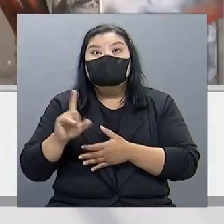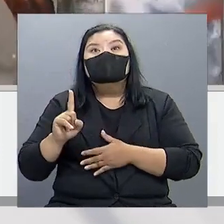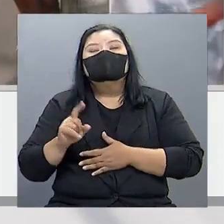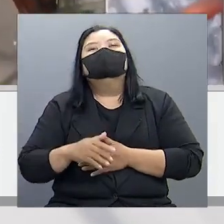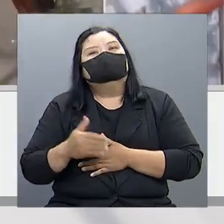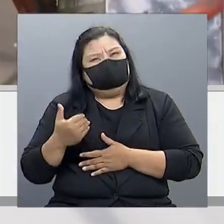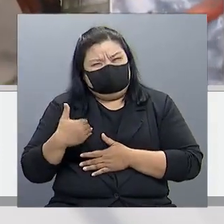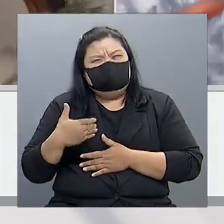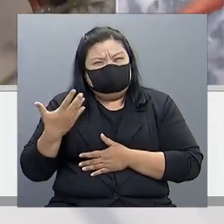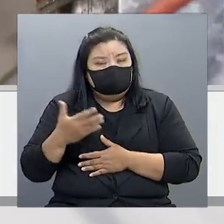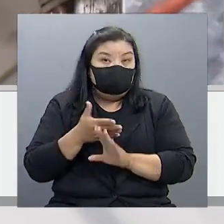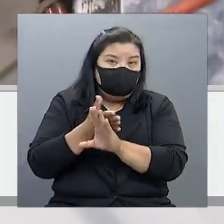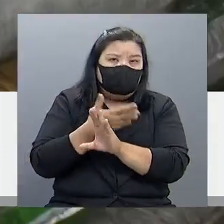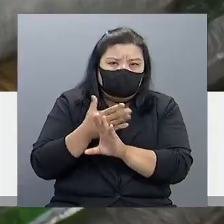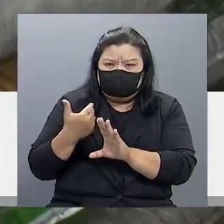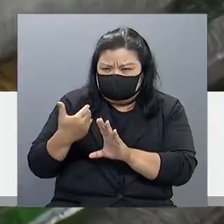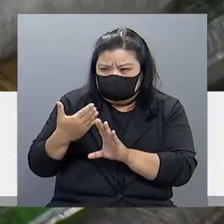ต่ช่วงก่อนหน้านี้แล้วค่ะ